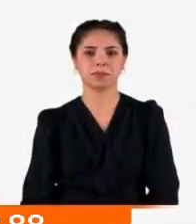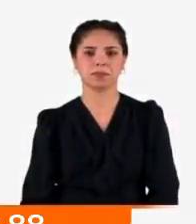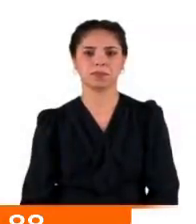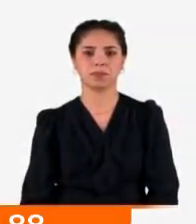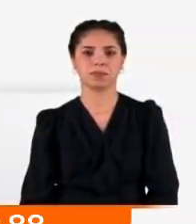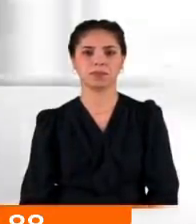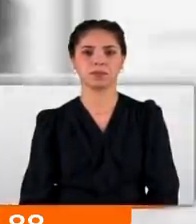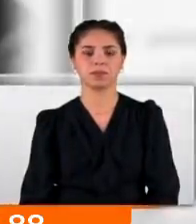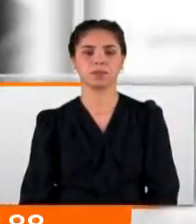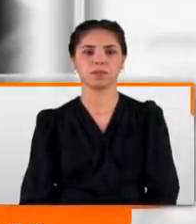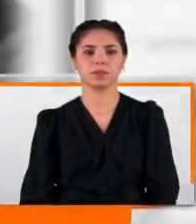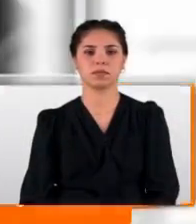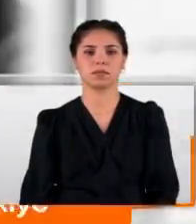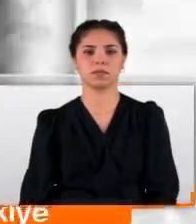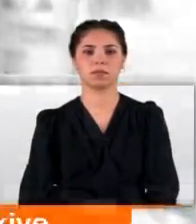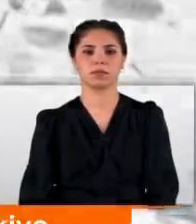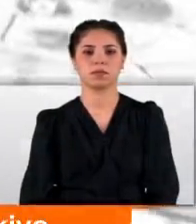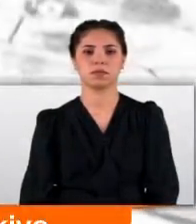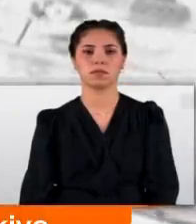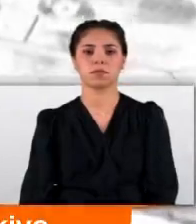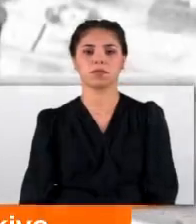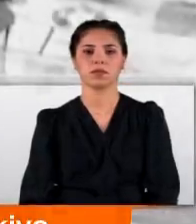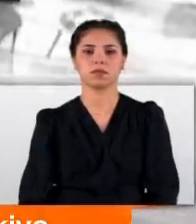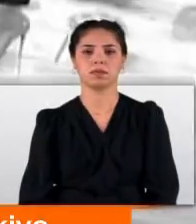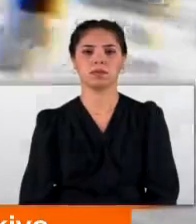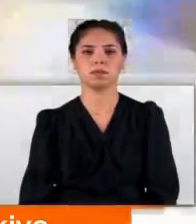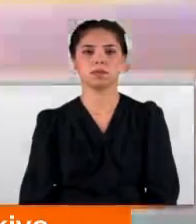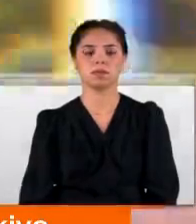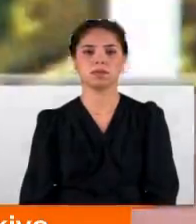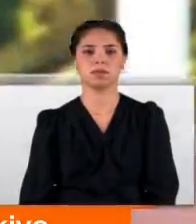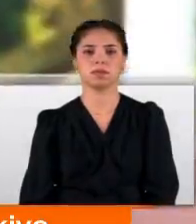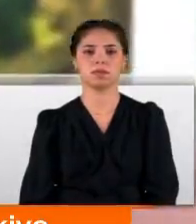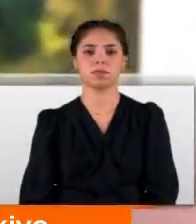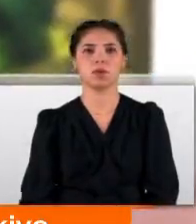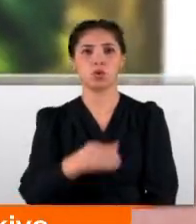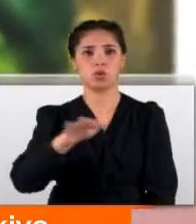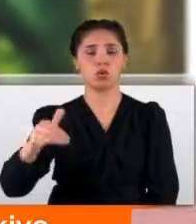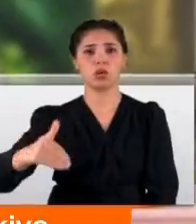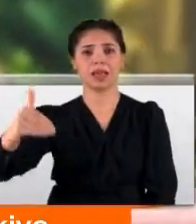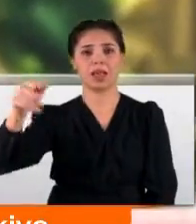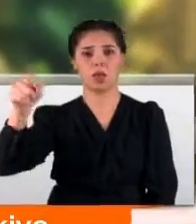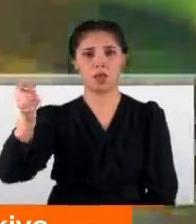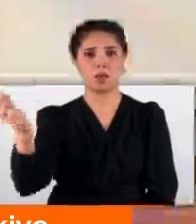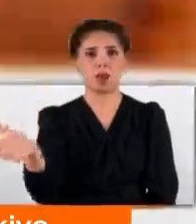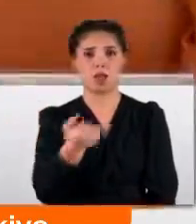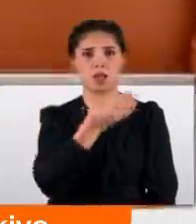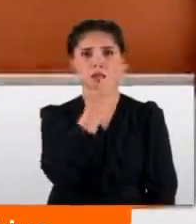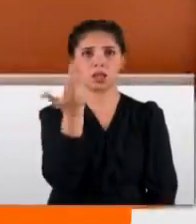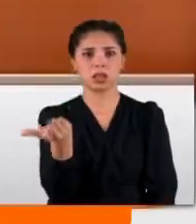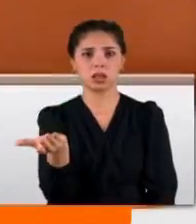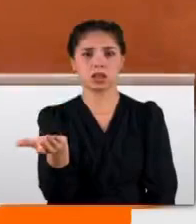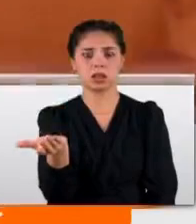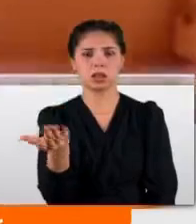Ömer Erdin diye bir adamla çocukların geleceği olan ev için biriktirdiğimiz altınların hepsini alıp gitti. Çocukların geleceği. Giderken o parayı götürüyorsun.